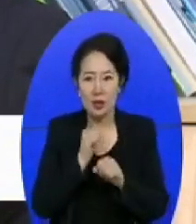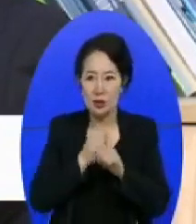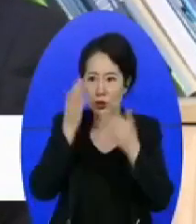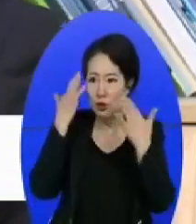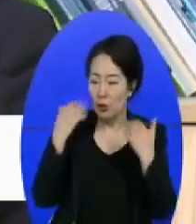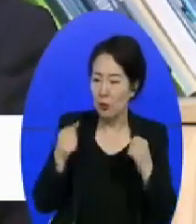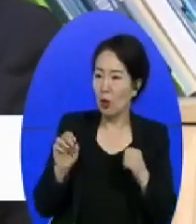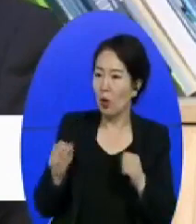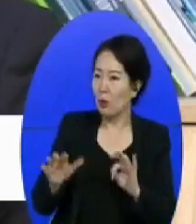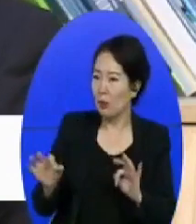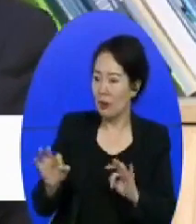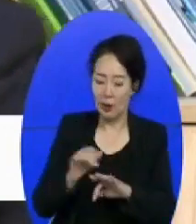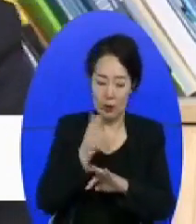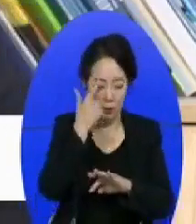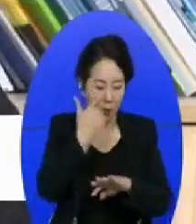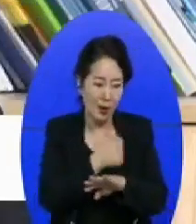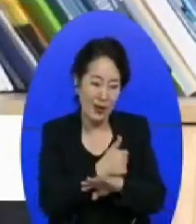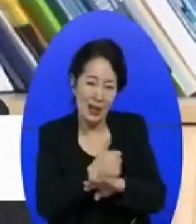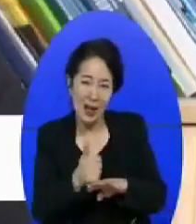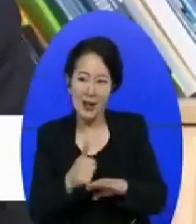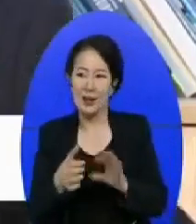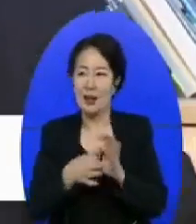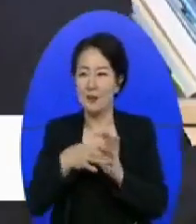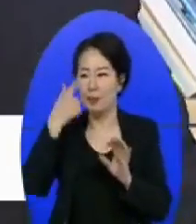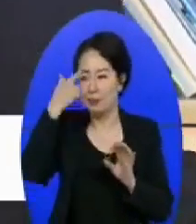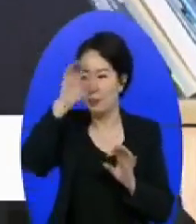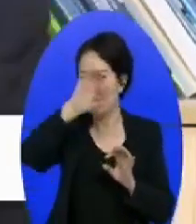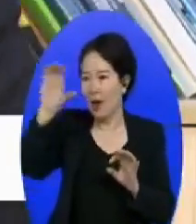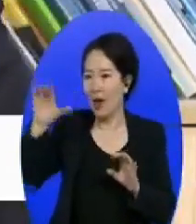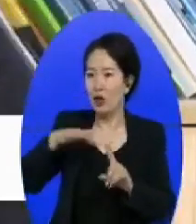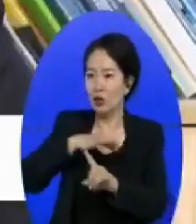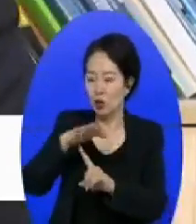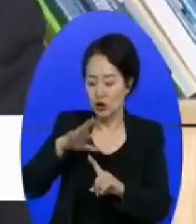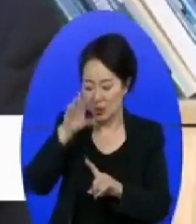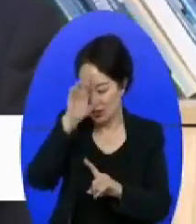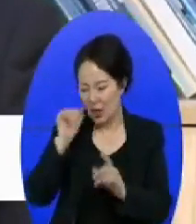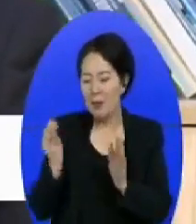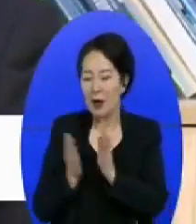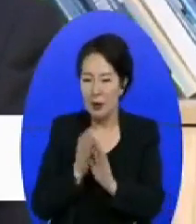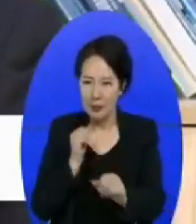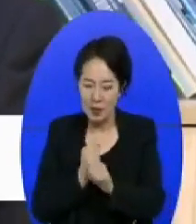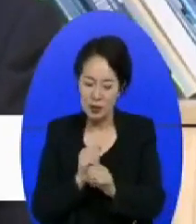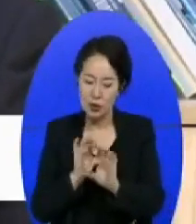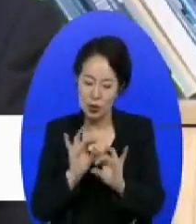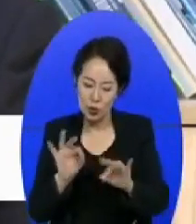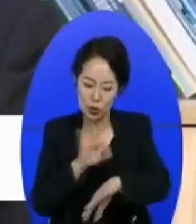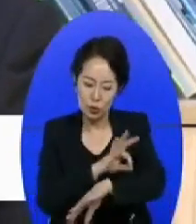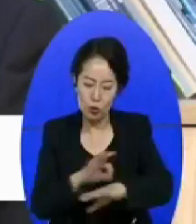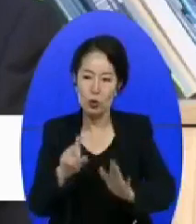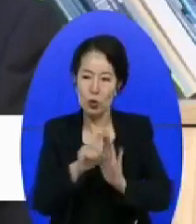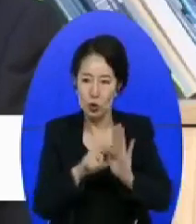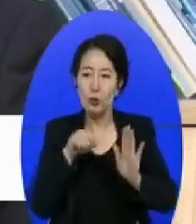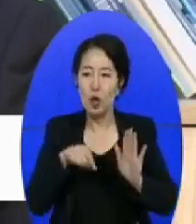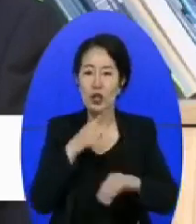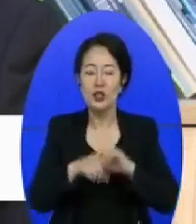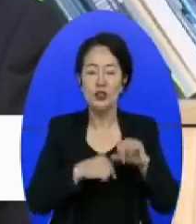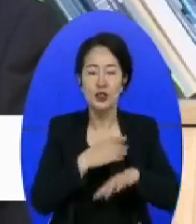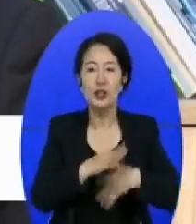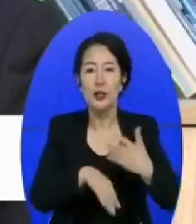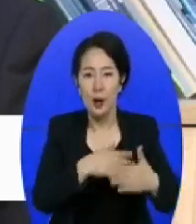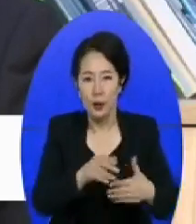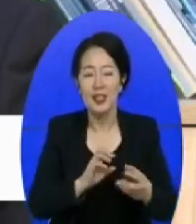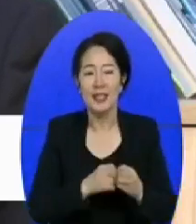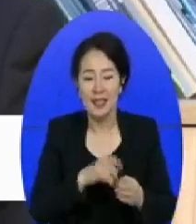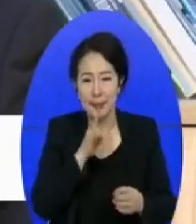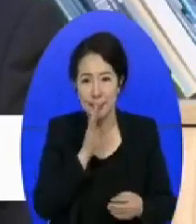цэвэрхэн Монгол аяныг ингээ байгаль орчны хамтаага хамтарч хийх гэх юм. Иймэрхүү төсөл хөтөлбөрүүд энэ жил бол хийгдэнэ. Тэгэхээр энэ төсөл хөтөлбөрүүд